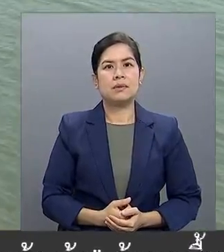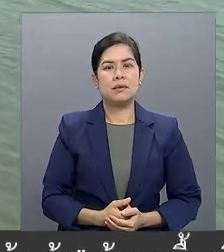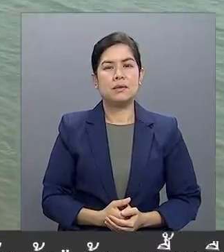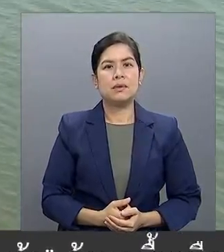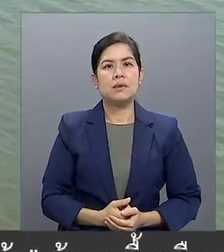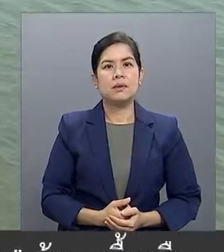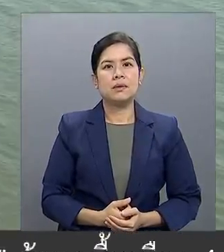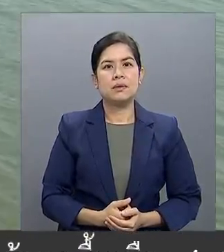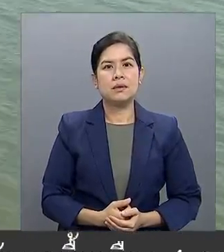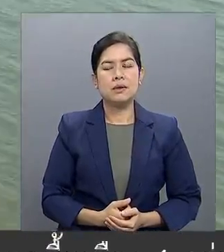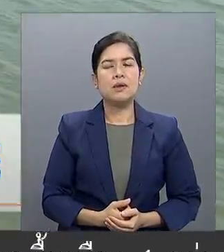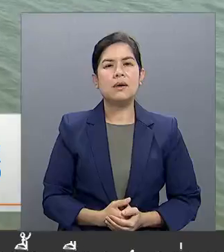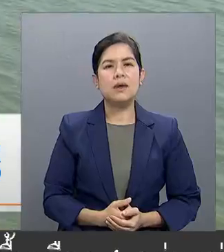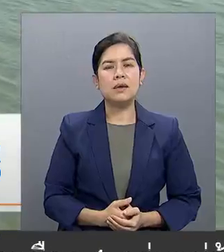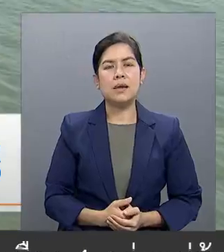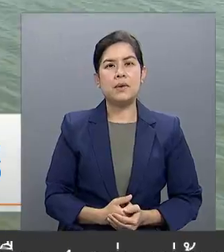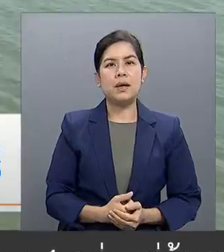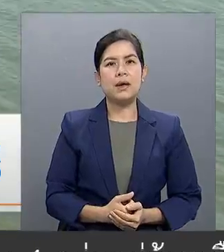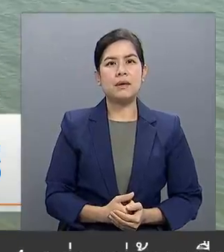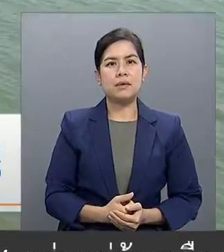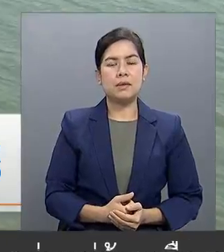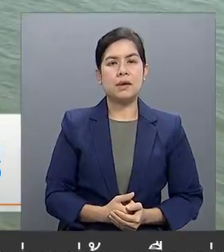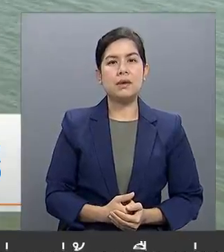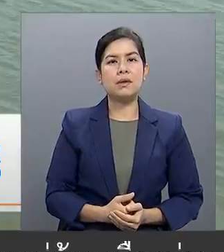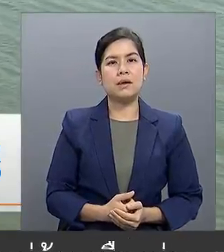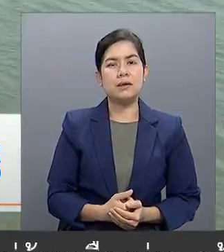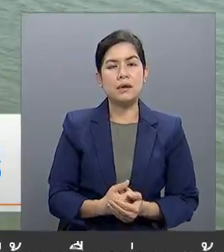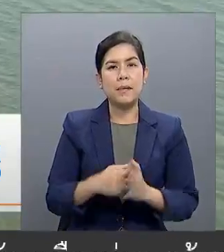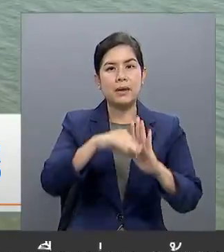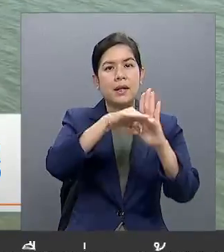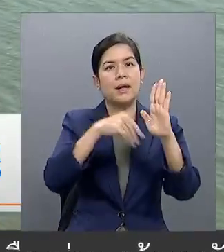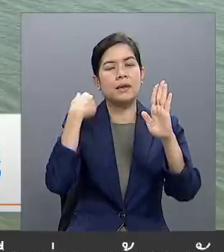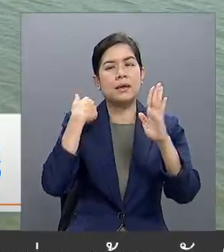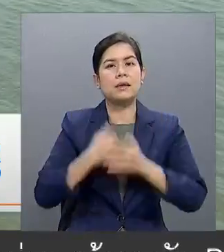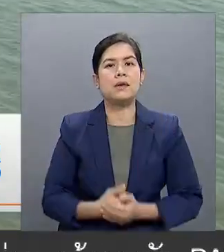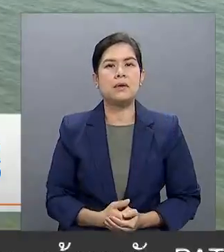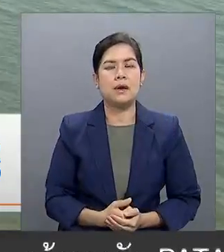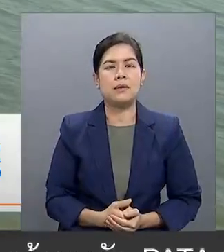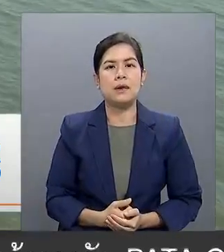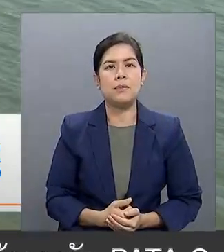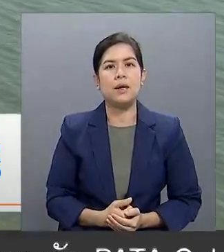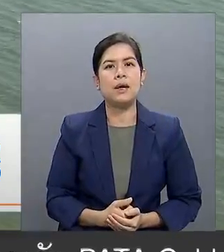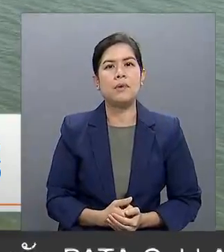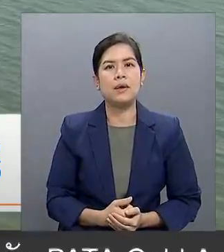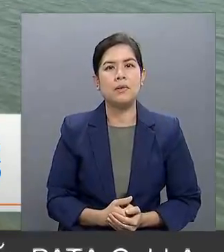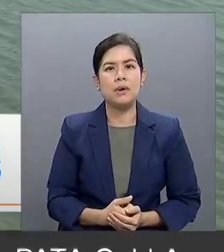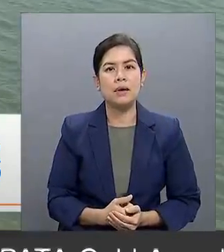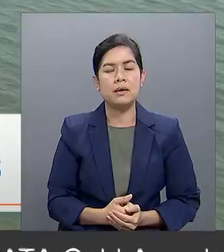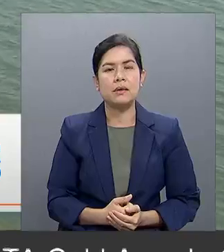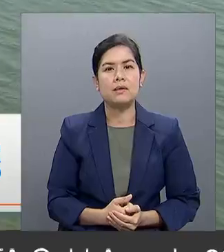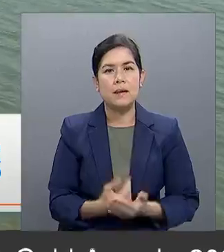เนี่ยคือเป็นการทดลองแต่ว่าเขาจะเปิดรอบจริงพรุ่งนี้วันแรกครับเป็นเที่ยวแร